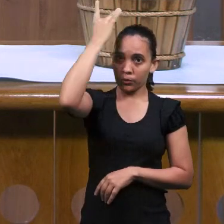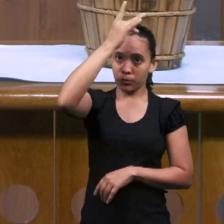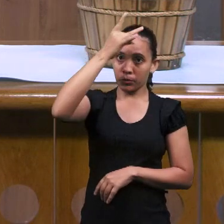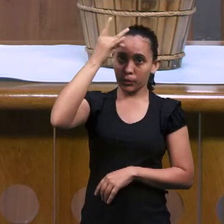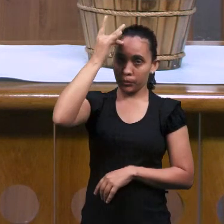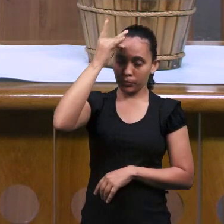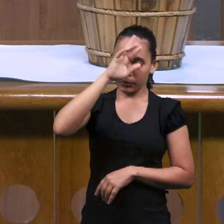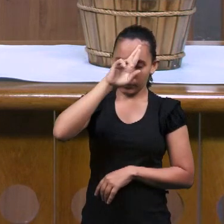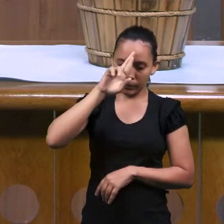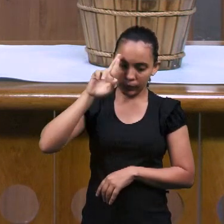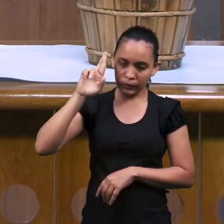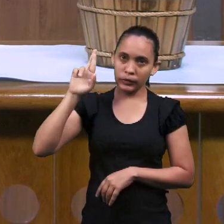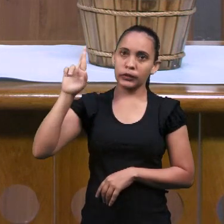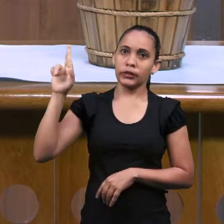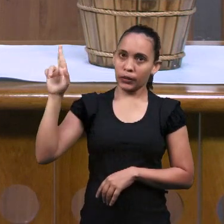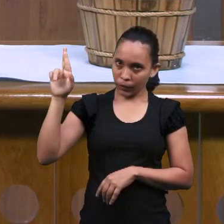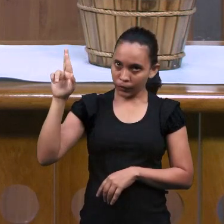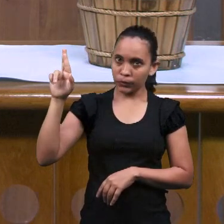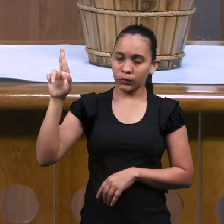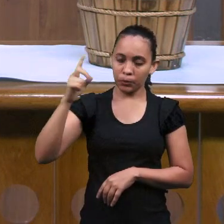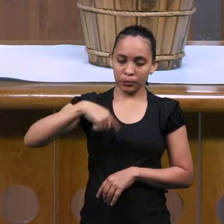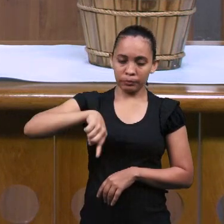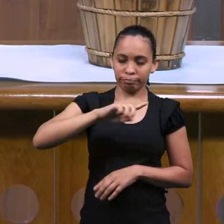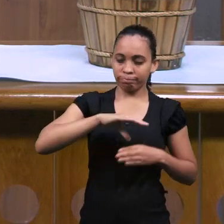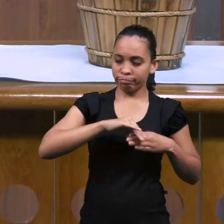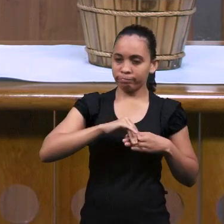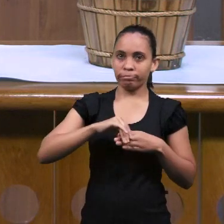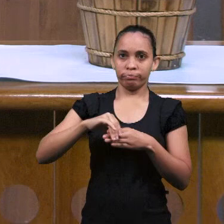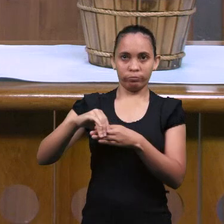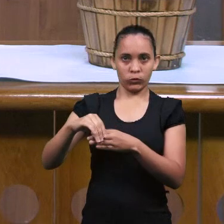esprit pour conduire nos enfants dans tes chemins.